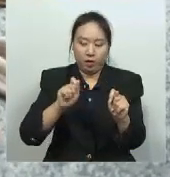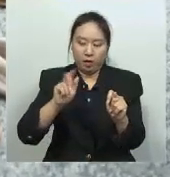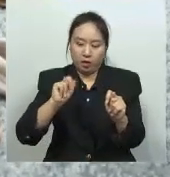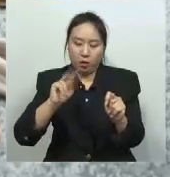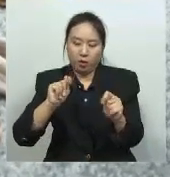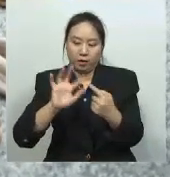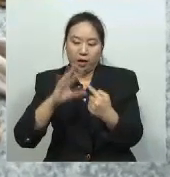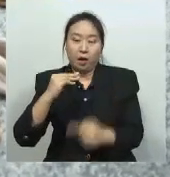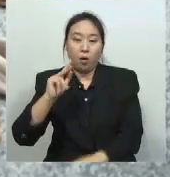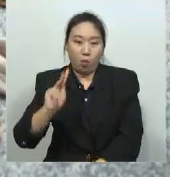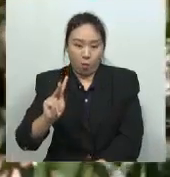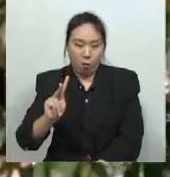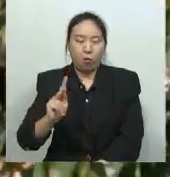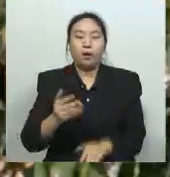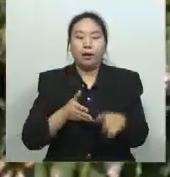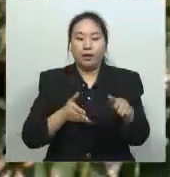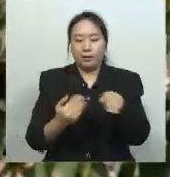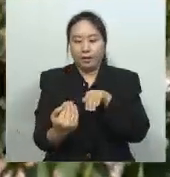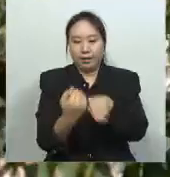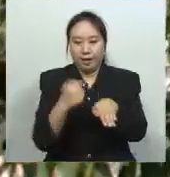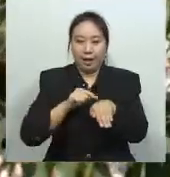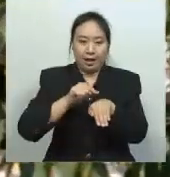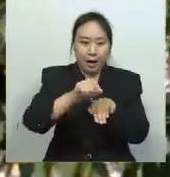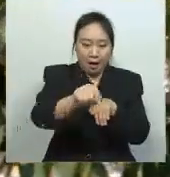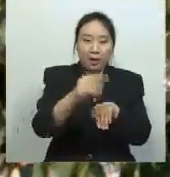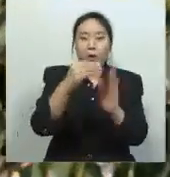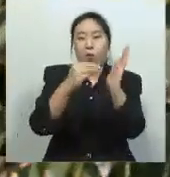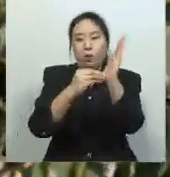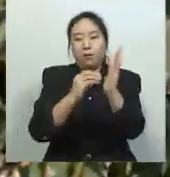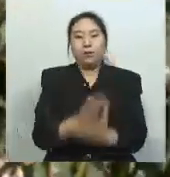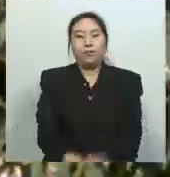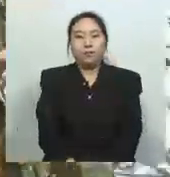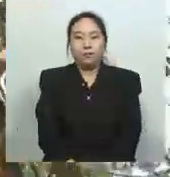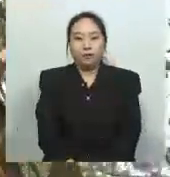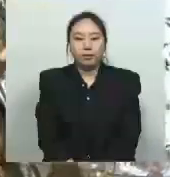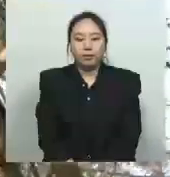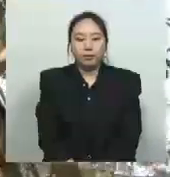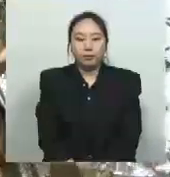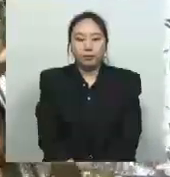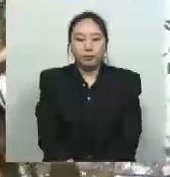ขาเข้ากรุงเทพมหานครช่วงขาลงสะพานยกระดับถนนเพชรเกษมครับ